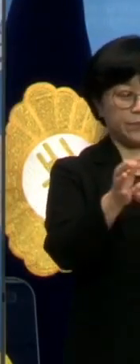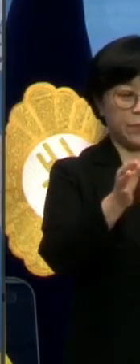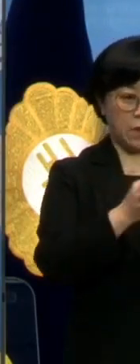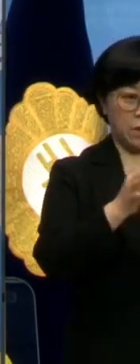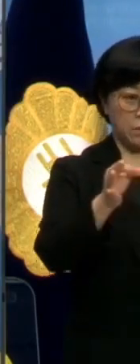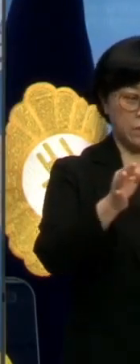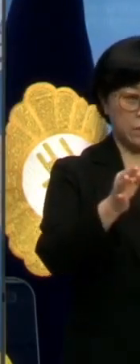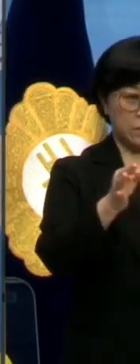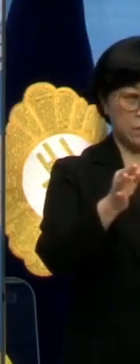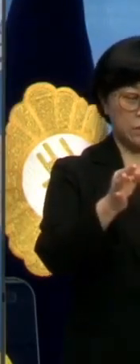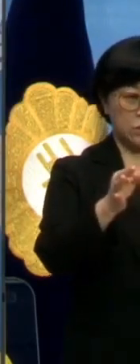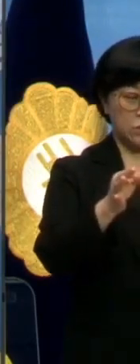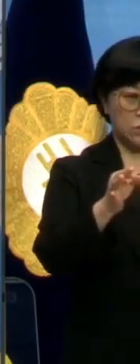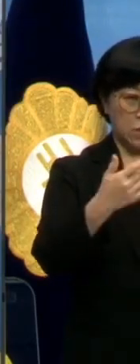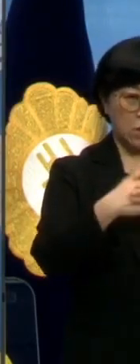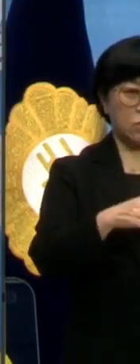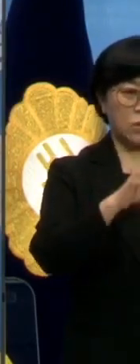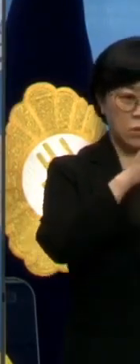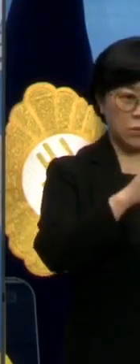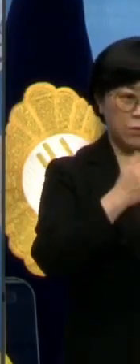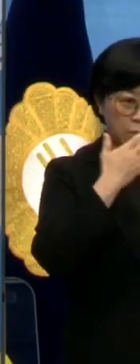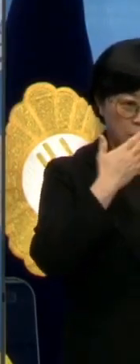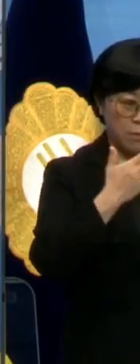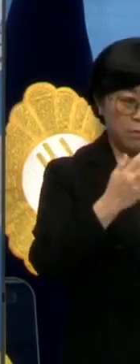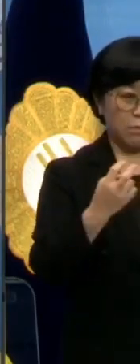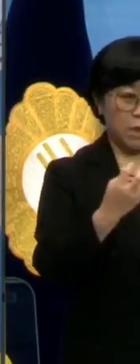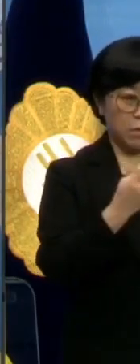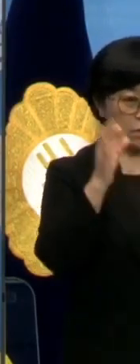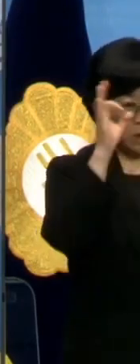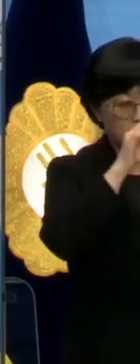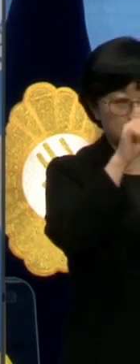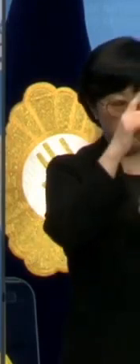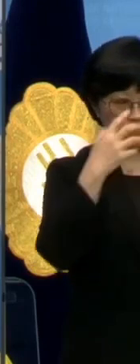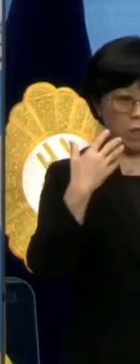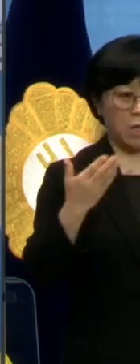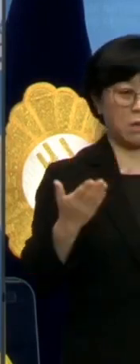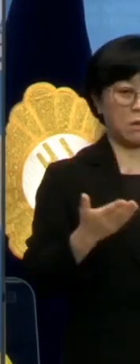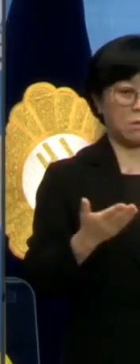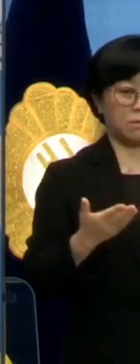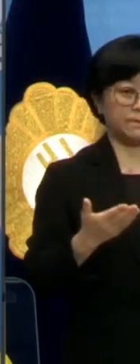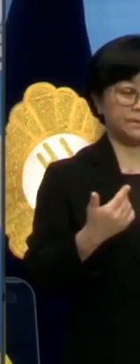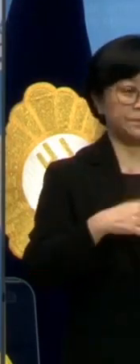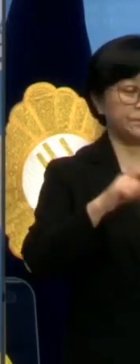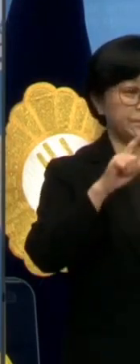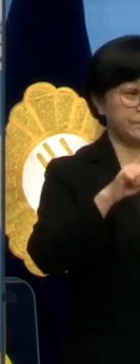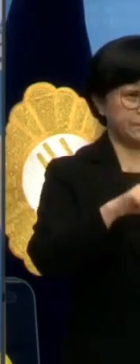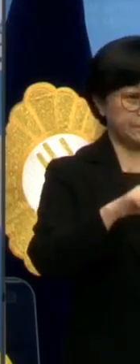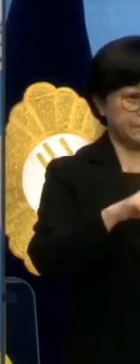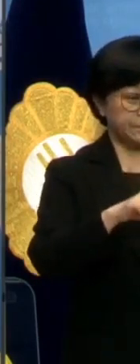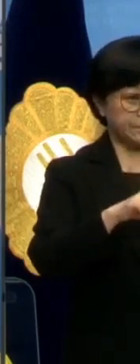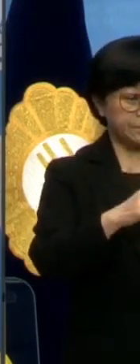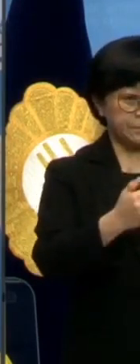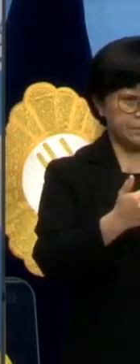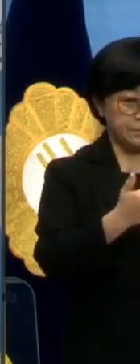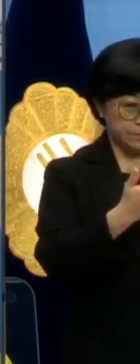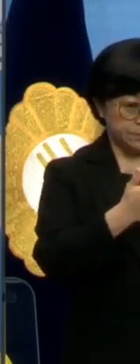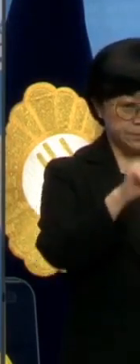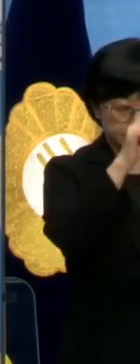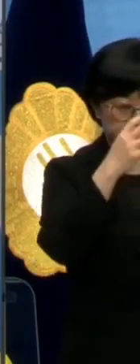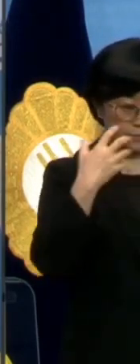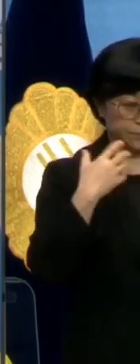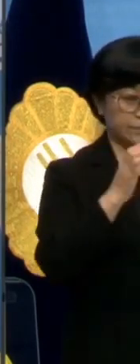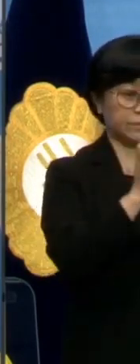영업을 유지할 수 있는 방법을 찾는 것이 바로 정부가 해야 할 일이며 그것이 방역